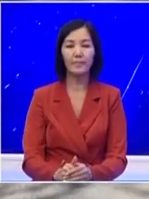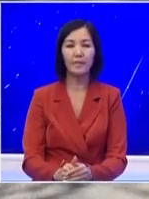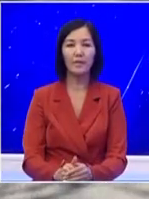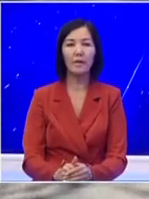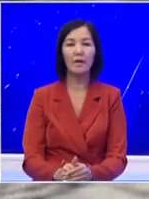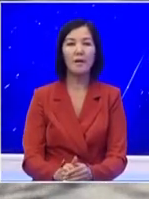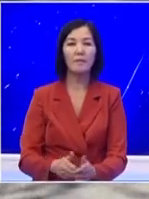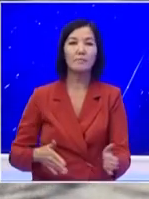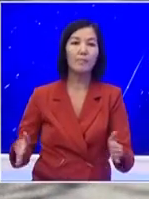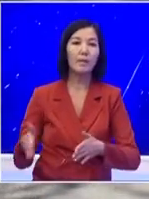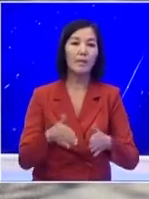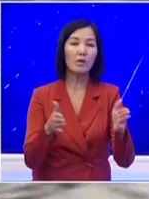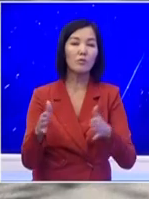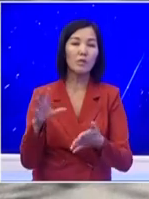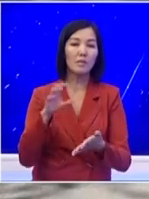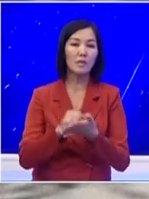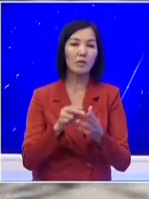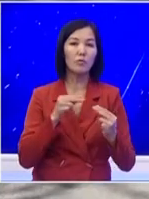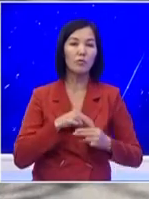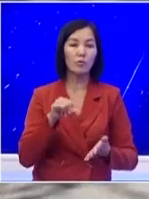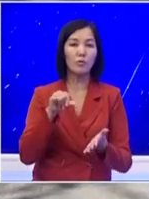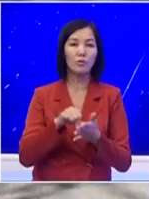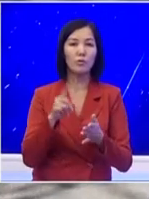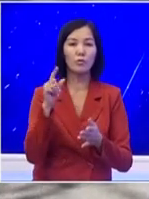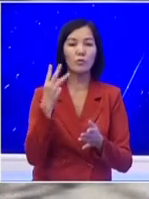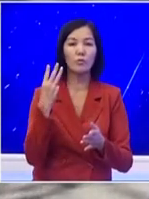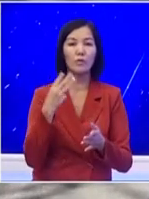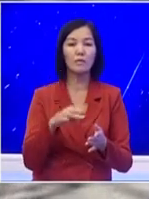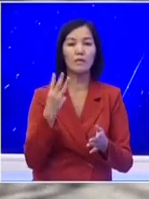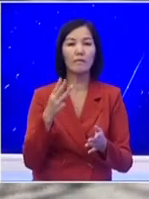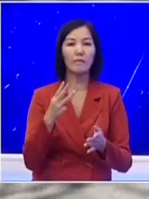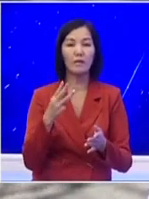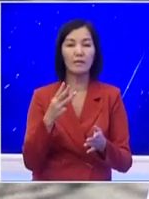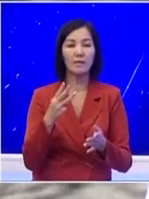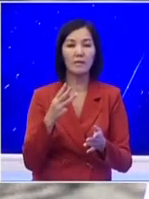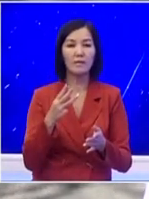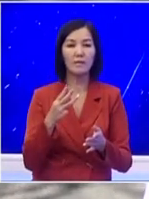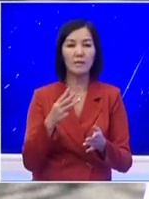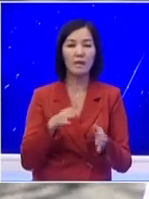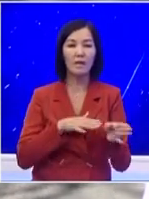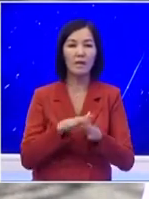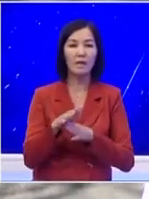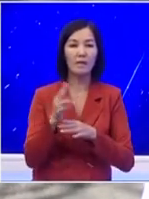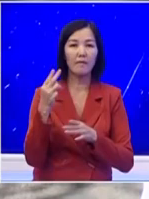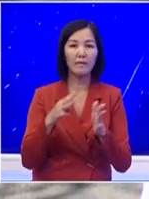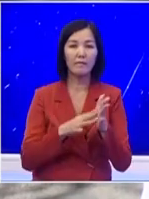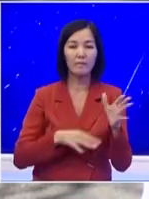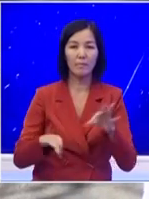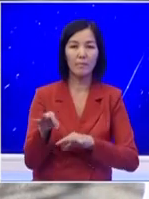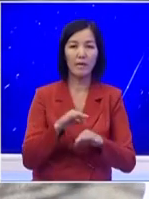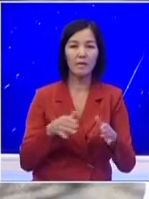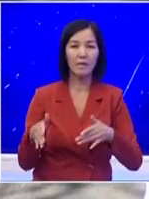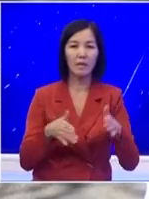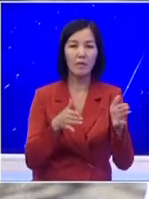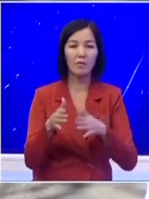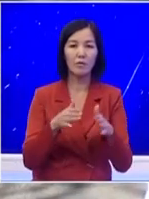По дорожной карте занятости трудоустроено 120 человек из 126 запланированных. На реализацию 28 проектов по дорожным